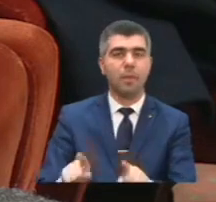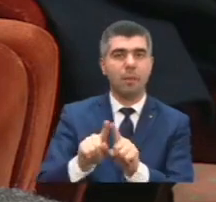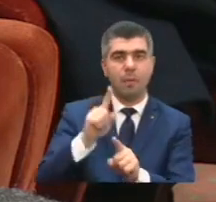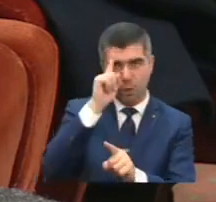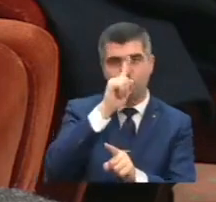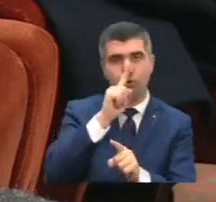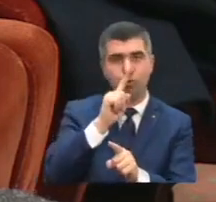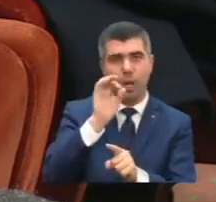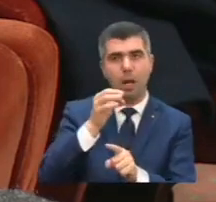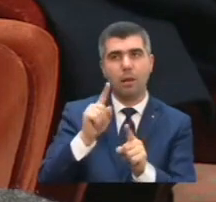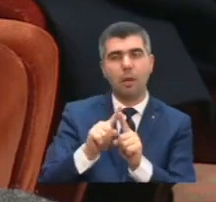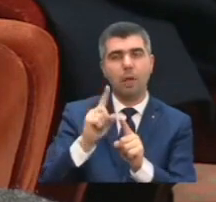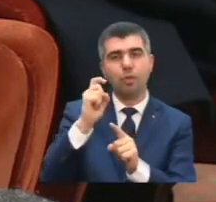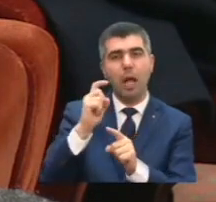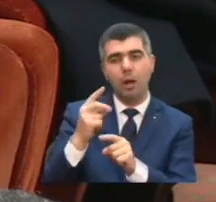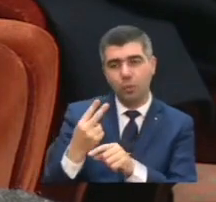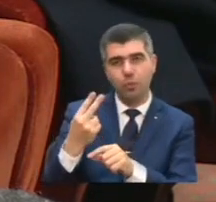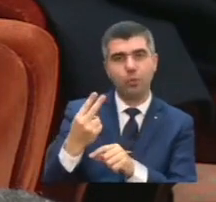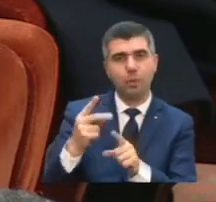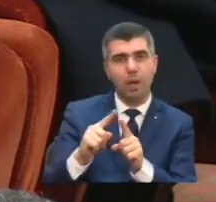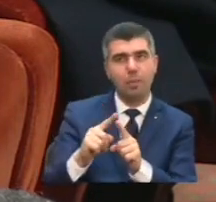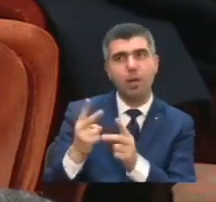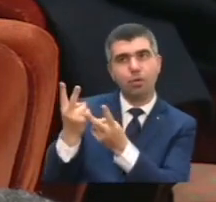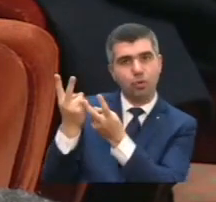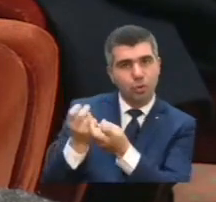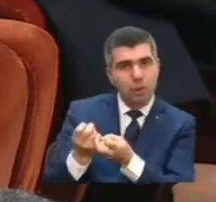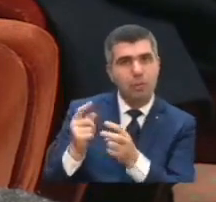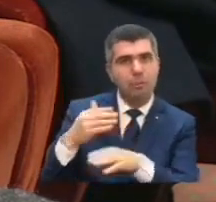ان شاء الله في هذا الشهر فبراير باذن الله غادي تجي هذه الرافعه هذه باذن الله. شكرا سيد الرئيس.